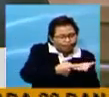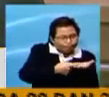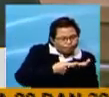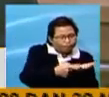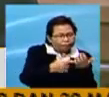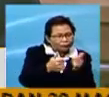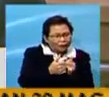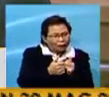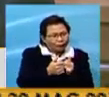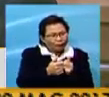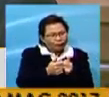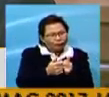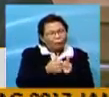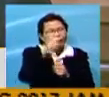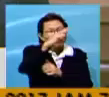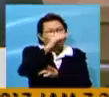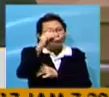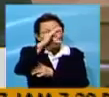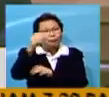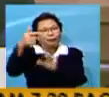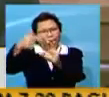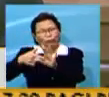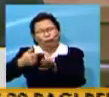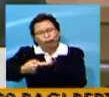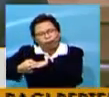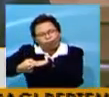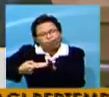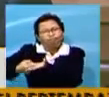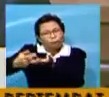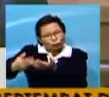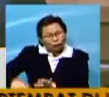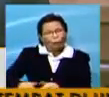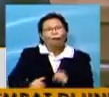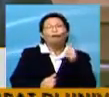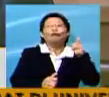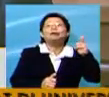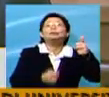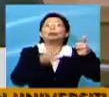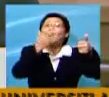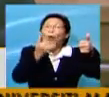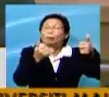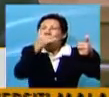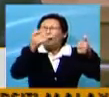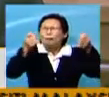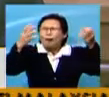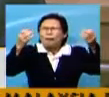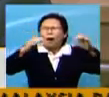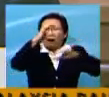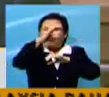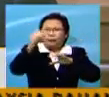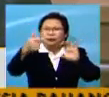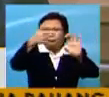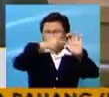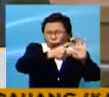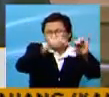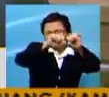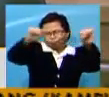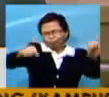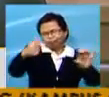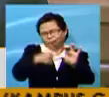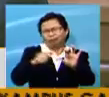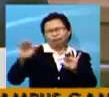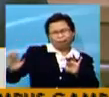dengan syarikat-syarikat minyak. Pertama, kerana kebanyakan daripada syarikat minyak,